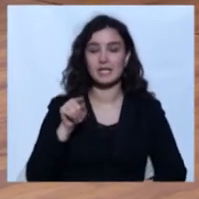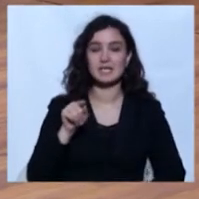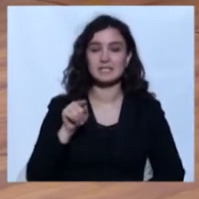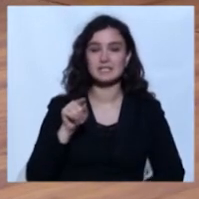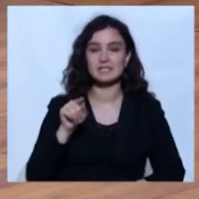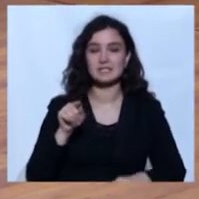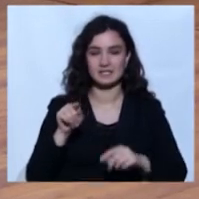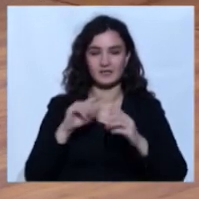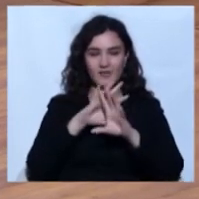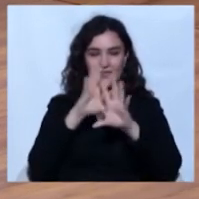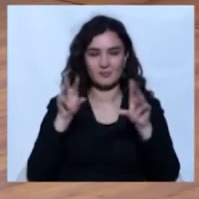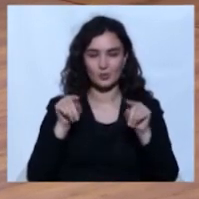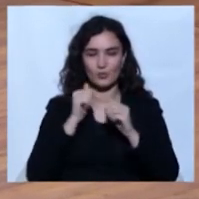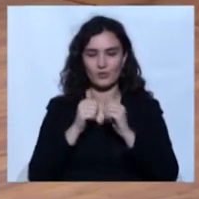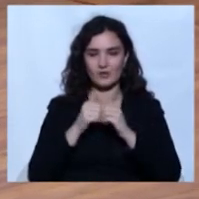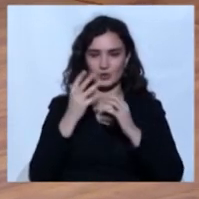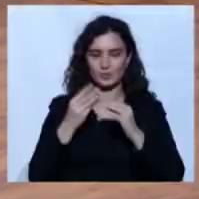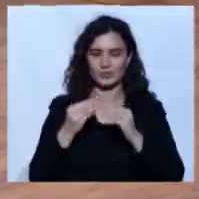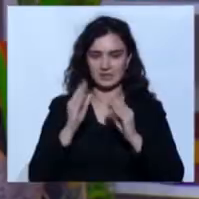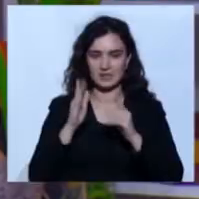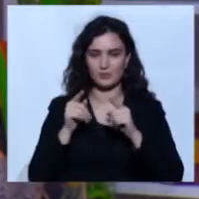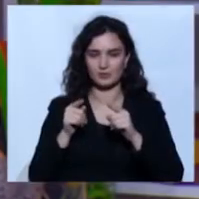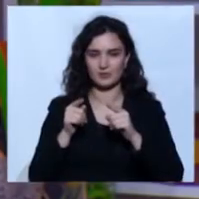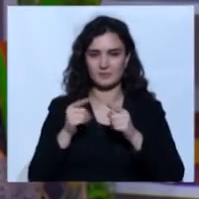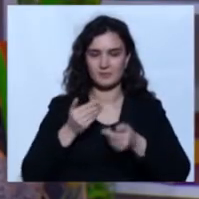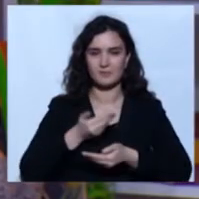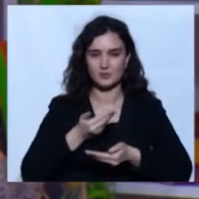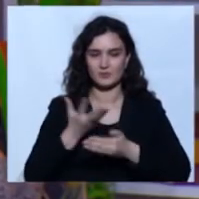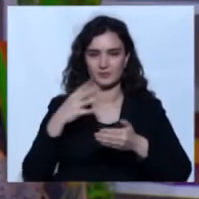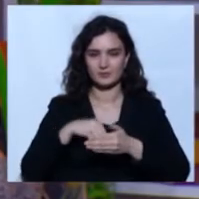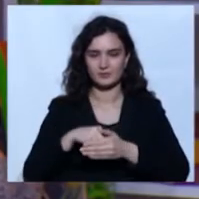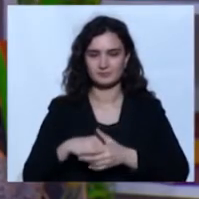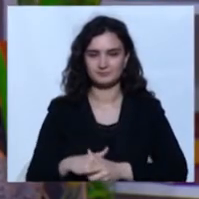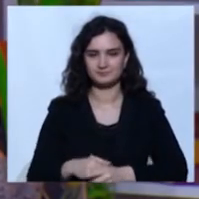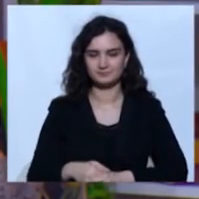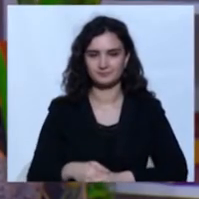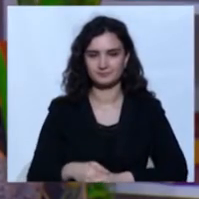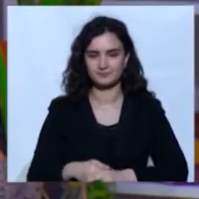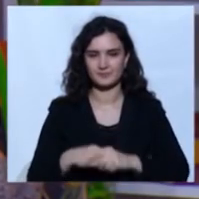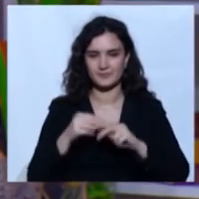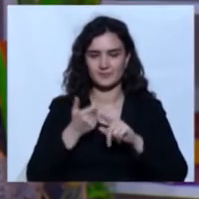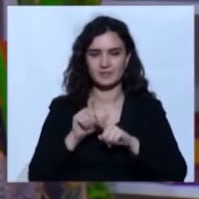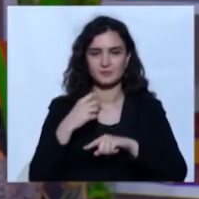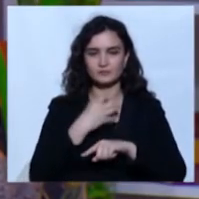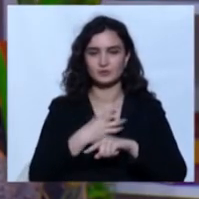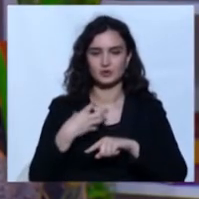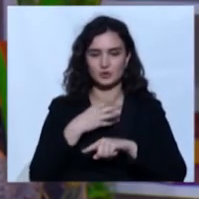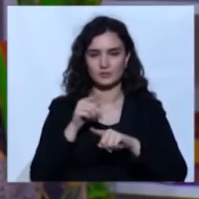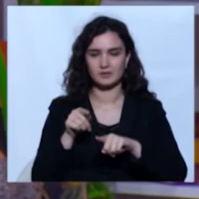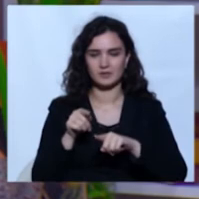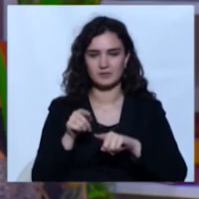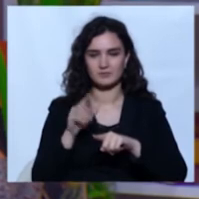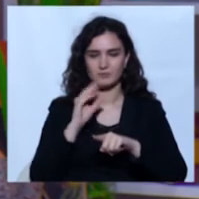საკრალური სიუჟეტი ყოველდღიურად შემოვიდოდა მათ ცხოვრებაში. ეს ძალიან მნიშვნელოვანი